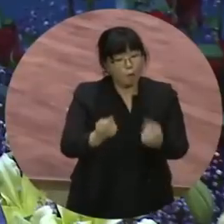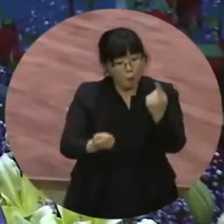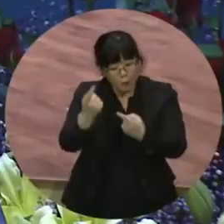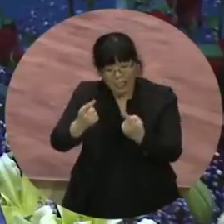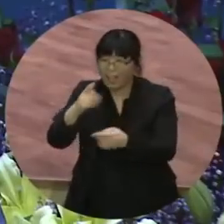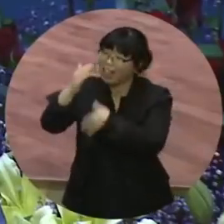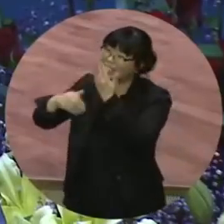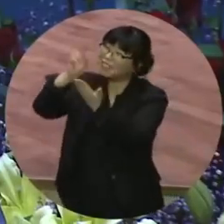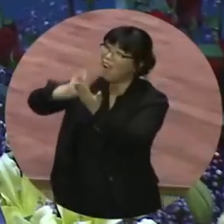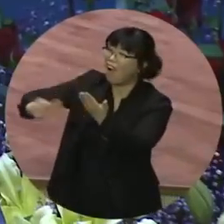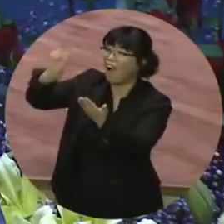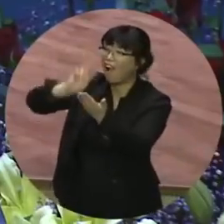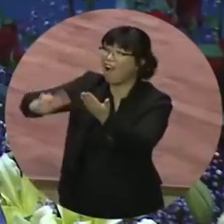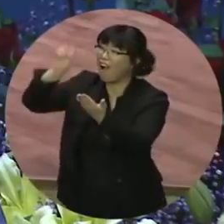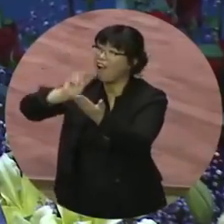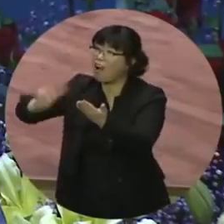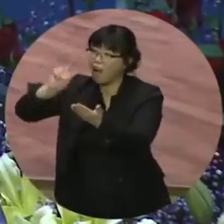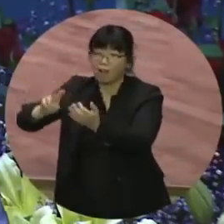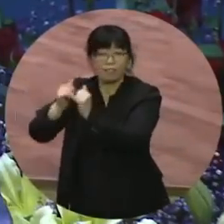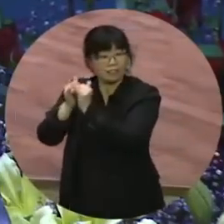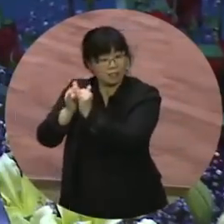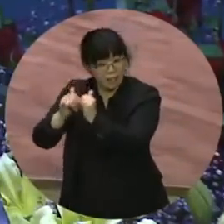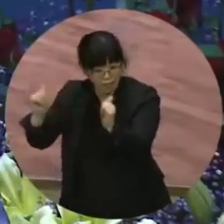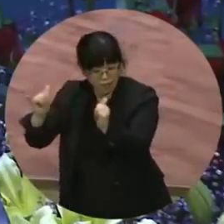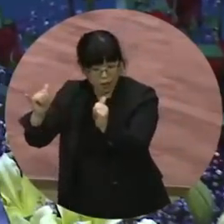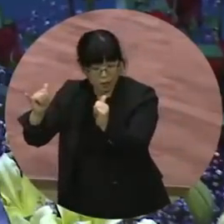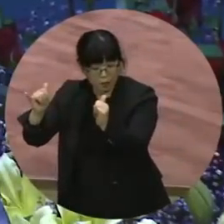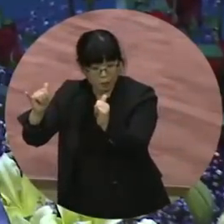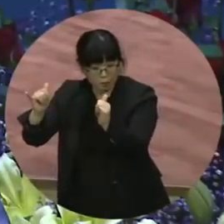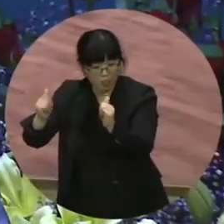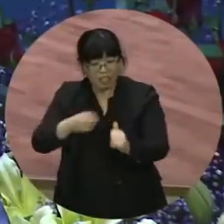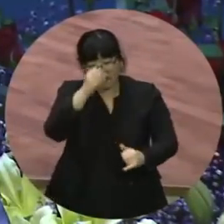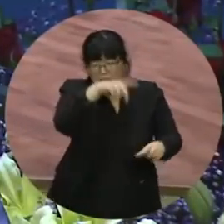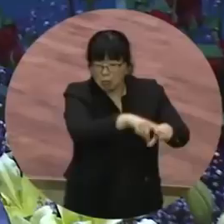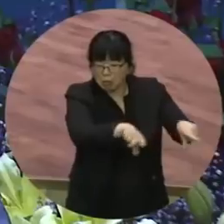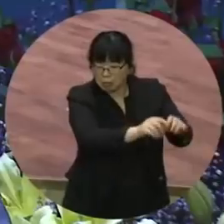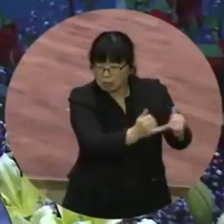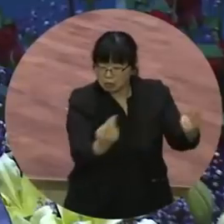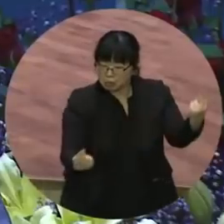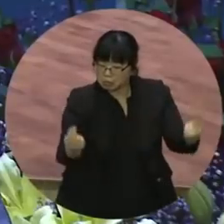그러니까 빠졌다 앉았다 하지 마세요. 계속 앉아야지.